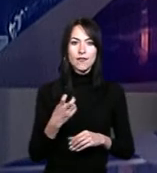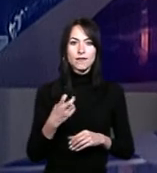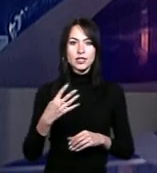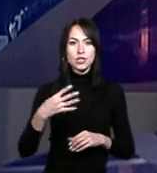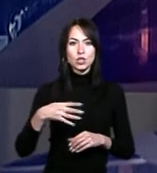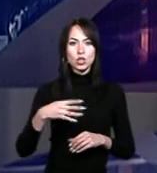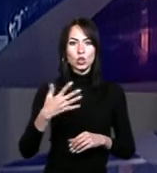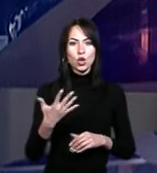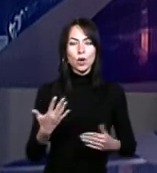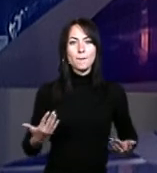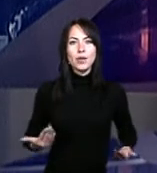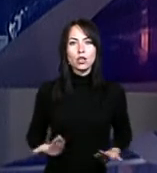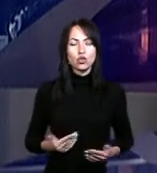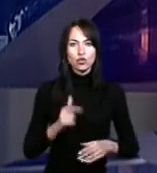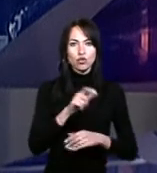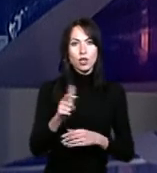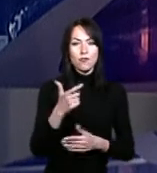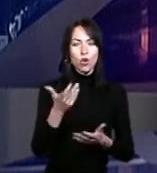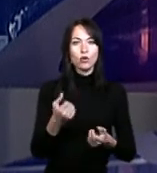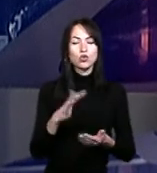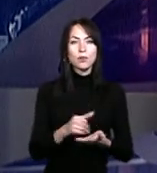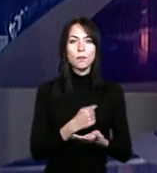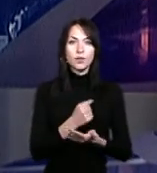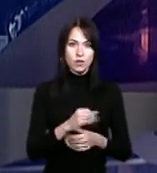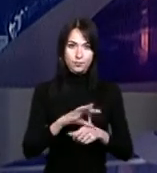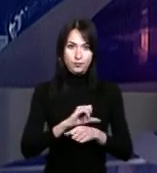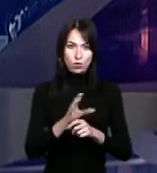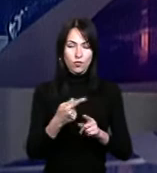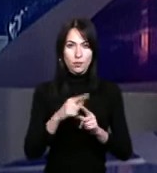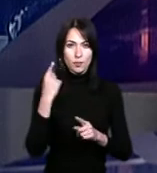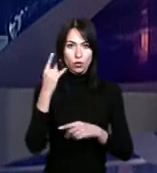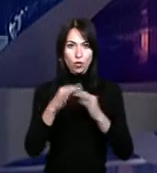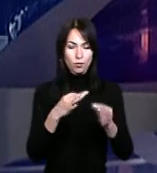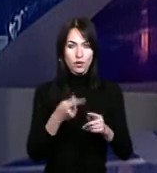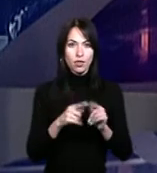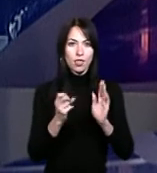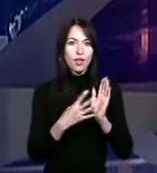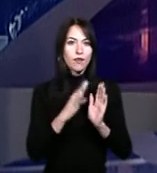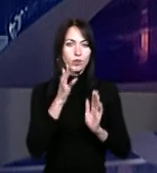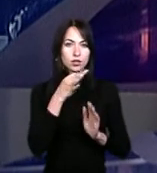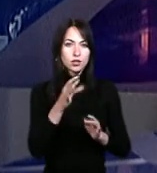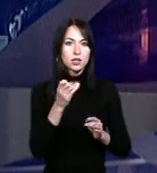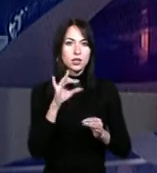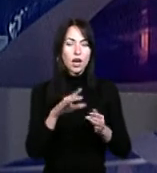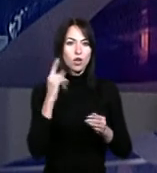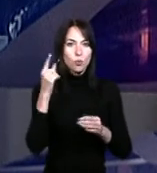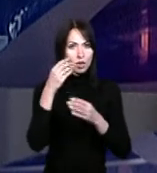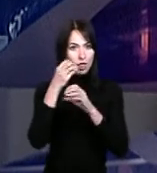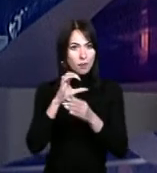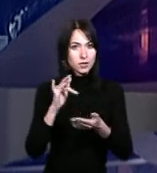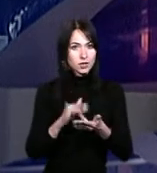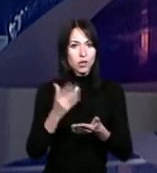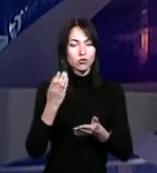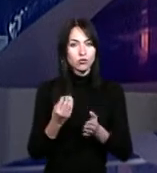245 жителів Харкова отримали підтвердження діагнозу ковід минулої доби. Такі цифри станом на 9 ранку наводить сайт обласного лабцентру.